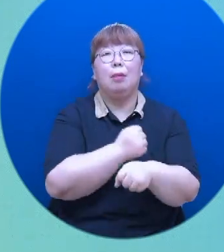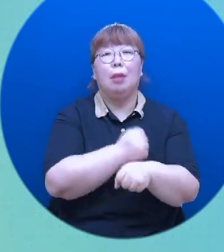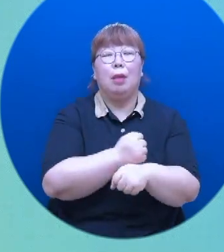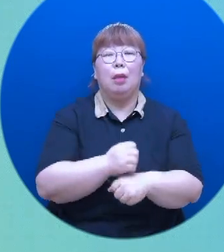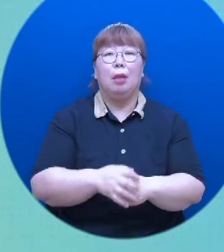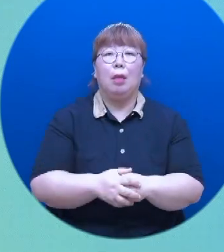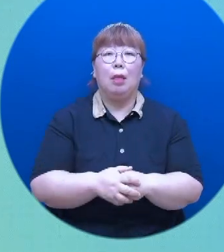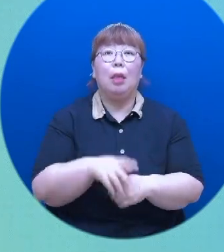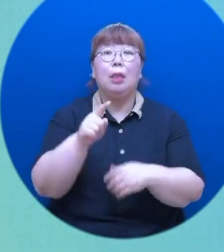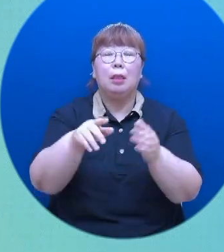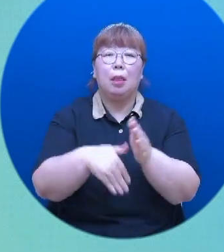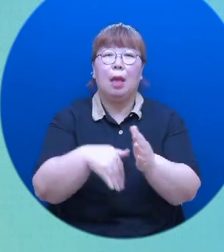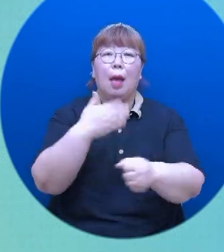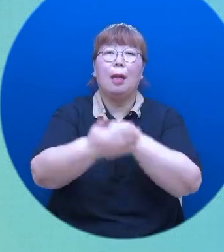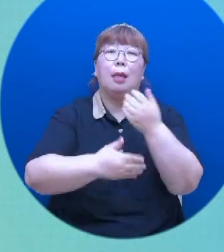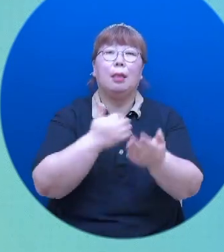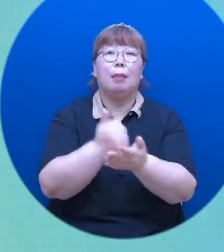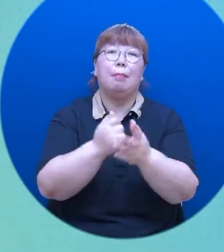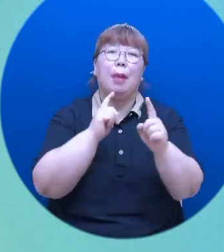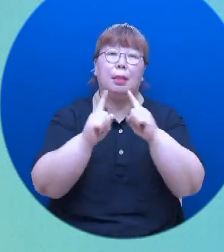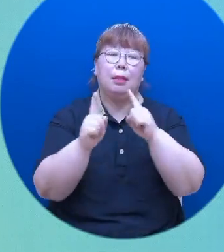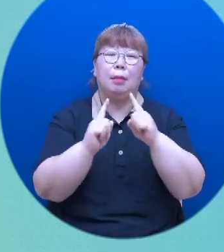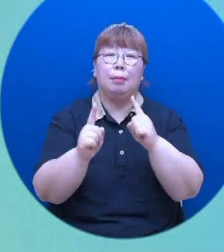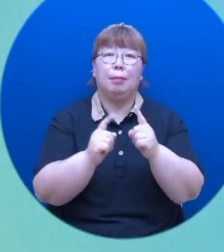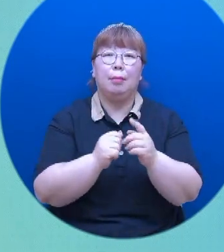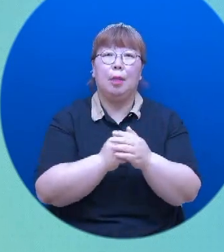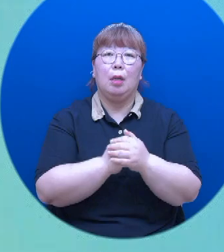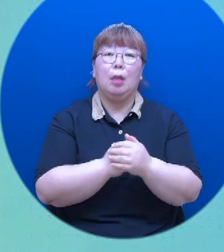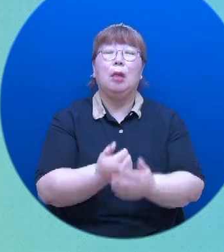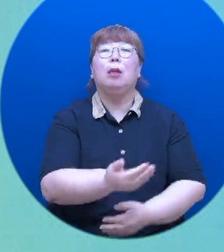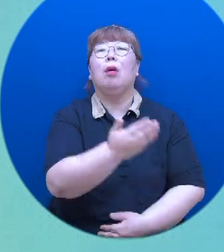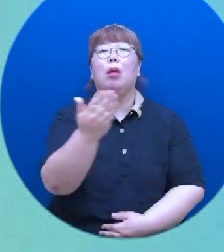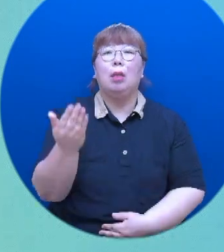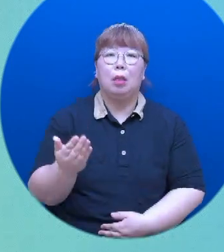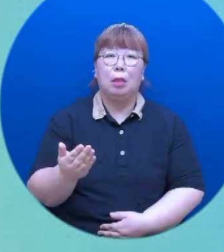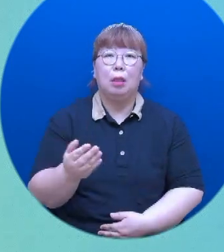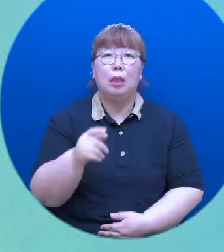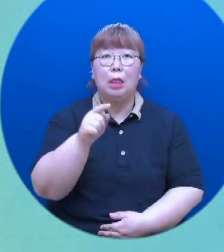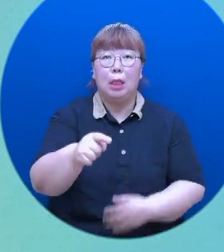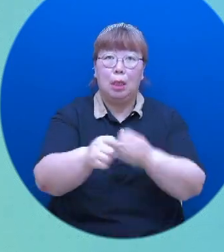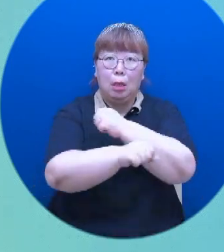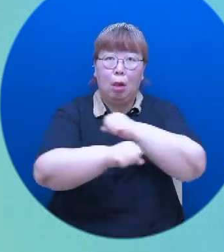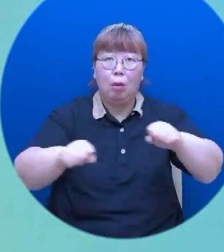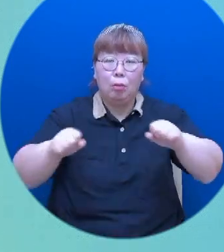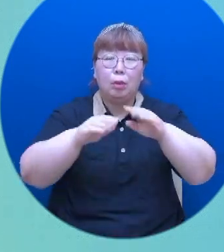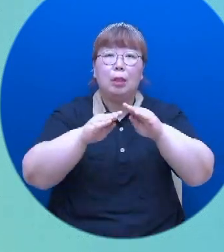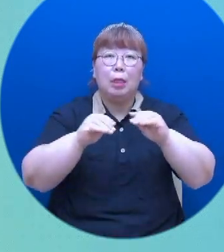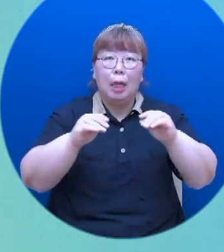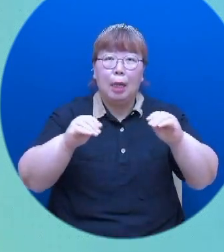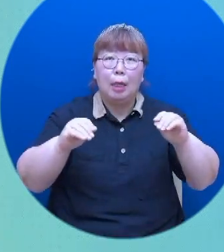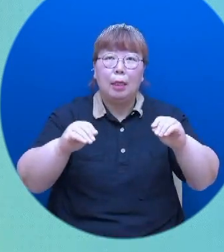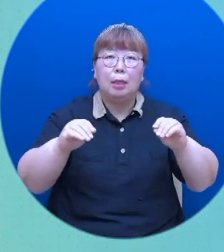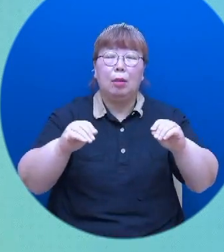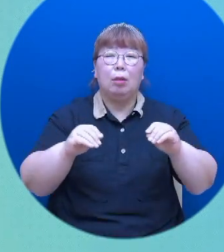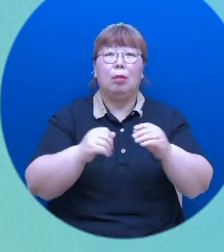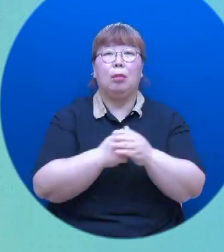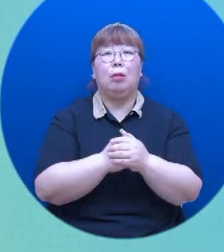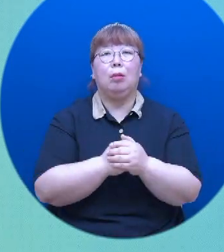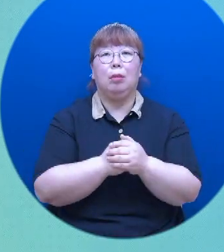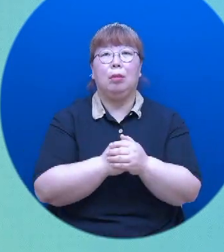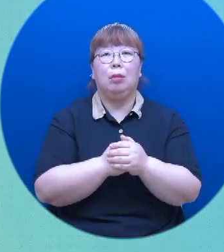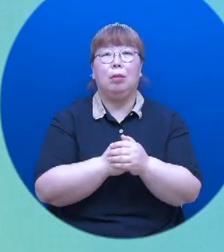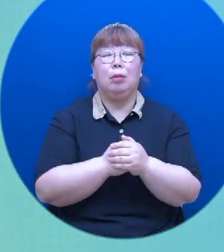여러분 그때 하나님께서 뭐라고 말합니까? 너희들 이 광야에서 다 시체된다.